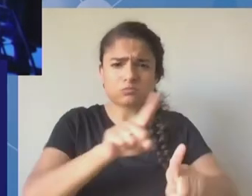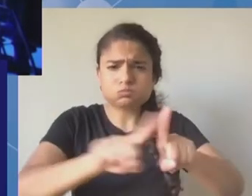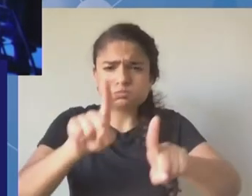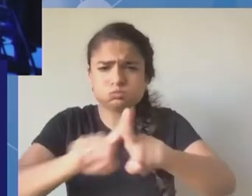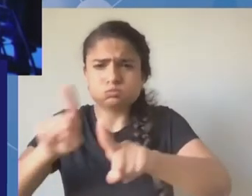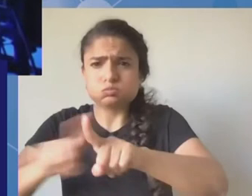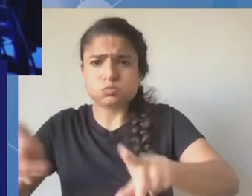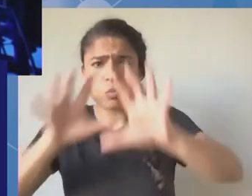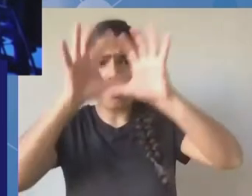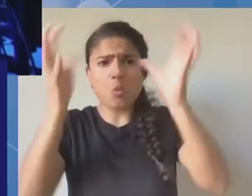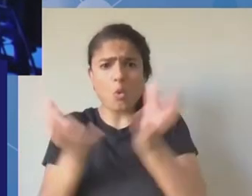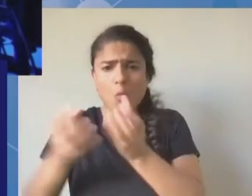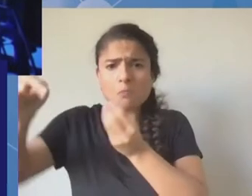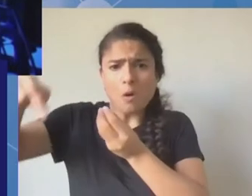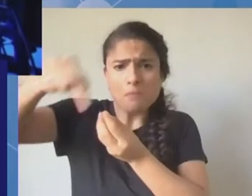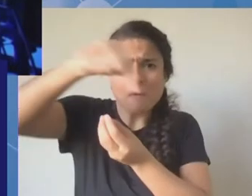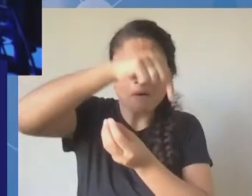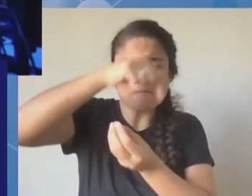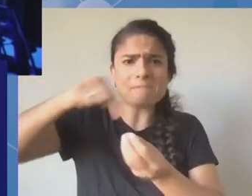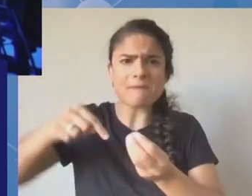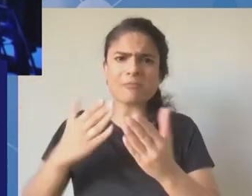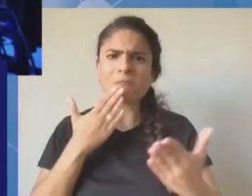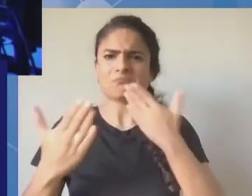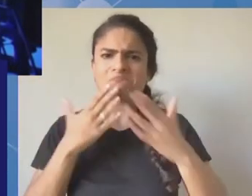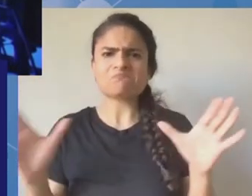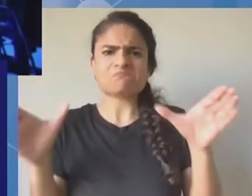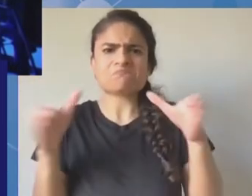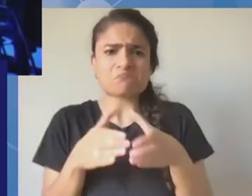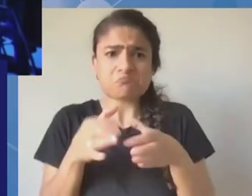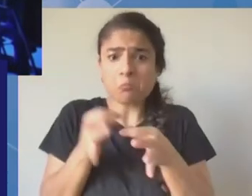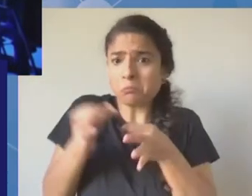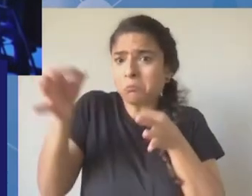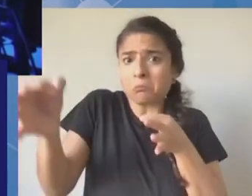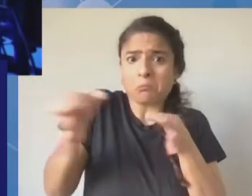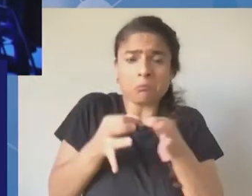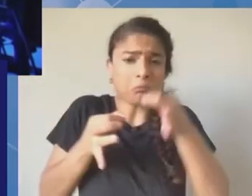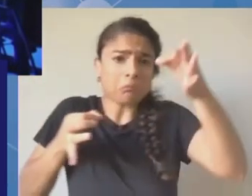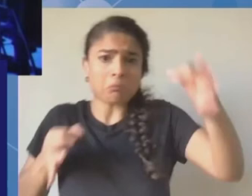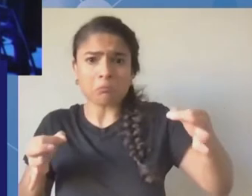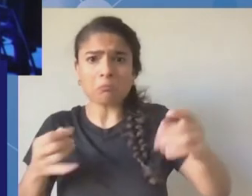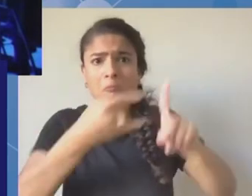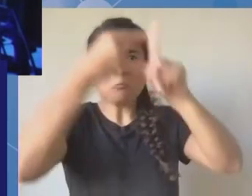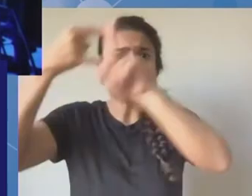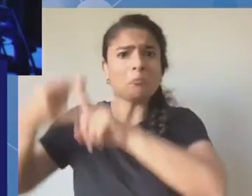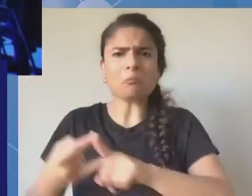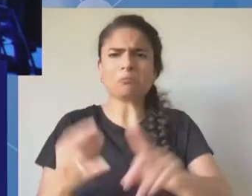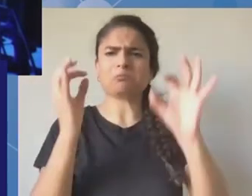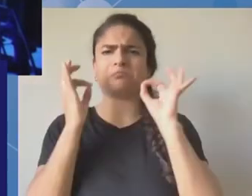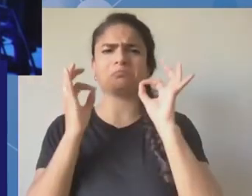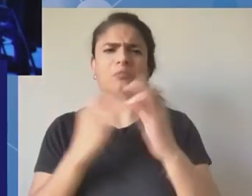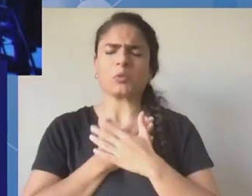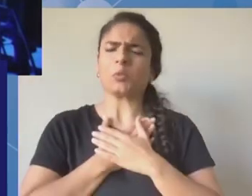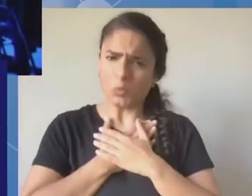努力，让如此之多的不同的人可以参加这个论坛的，有些是远